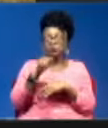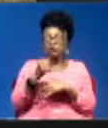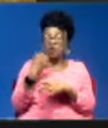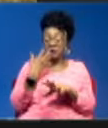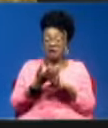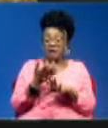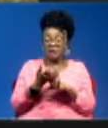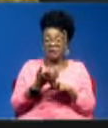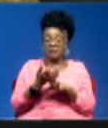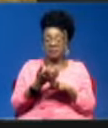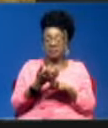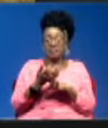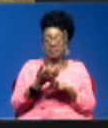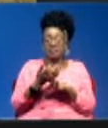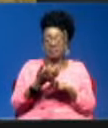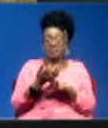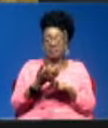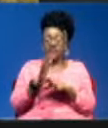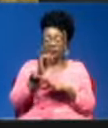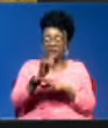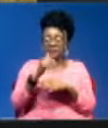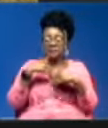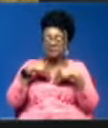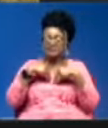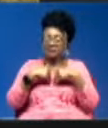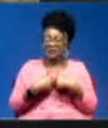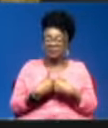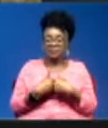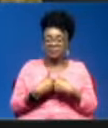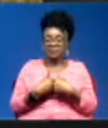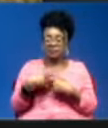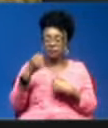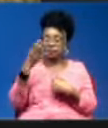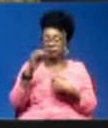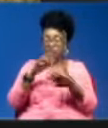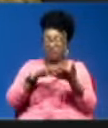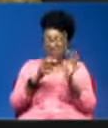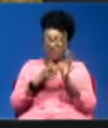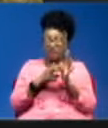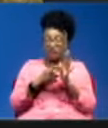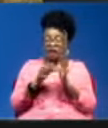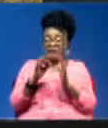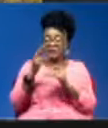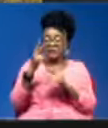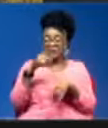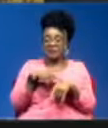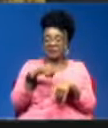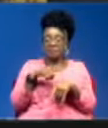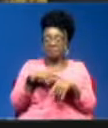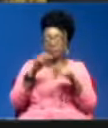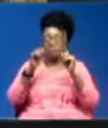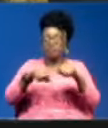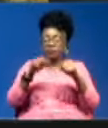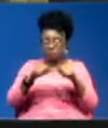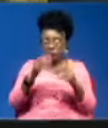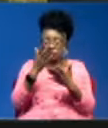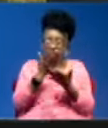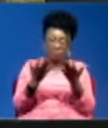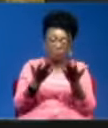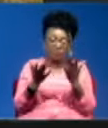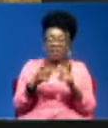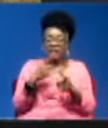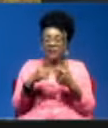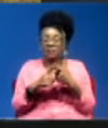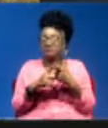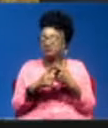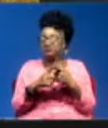aje, watalipia kwa ile uchovu watakuwa wamechoka. Kwa hivyo inamaanisha kipindi cha pili watafika mahali wanazimia kabisa,